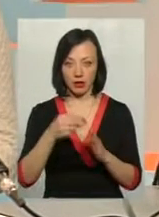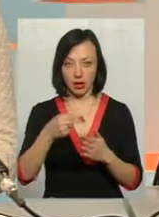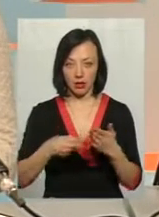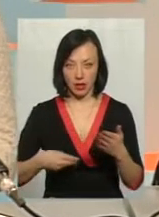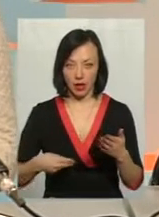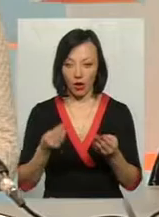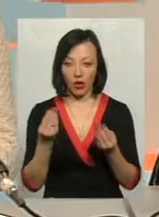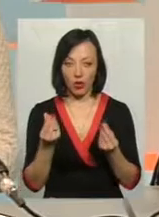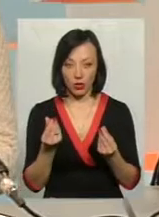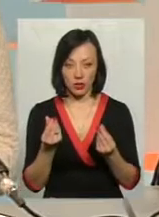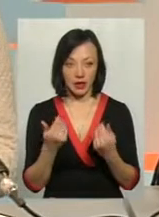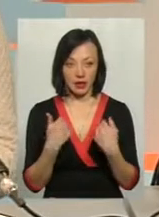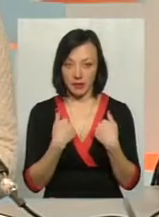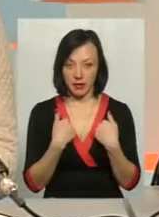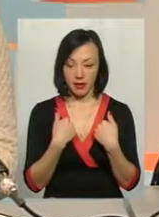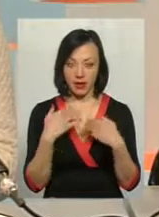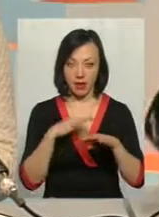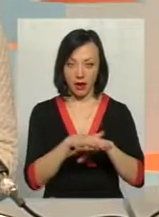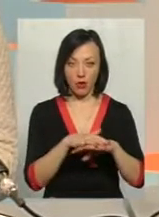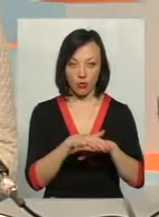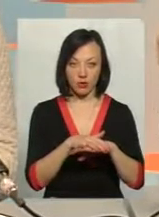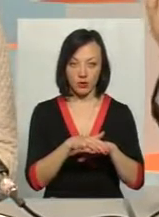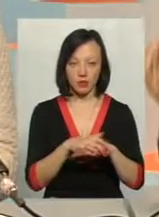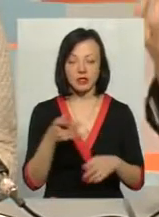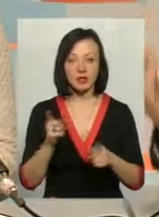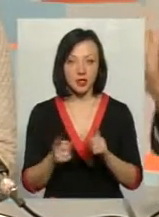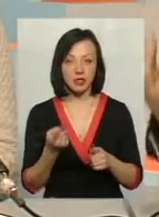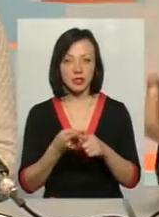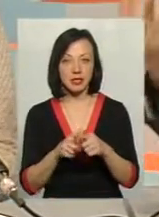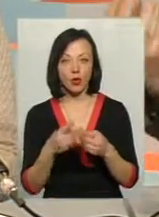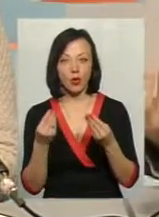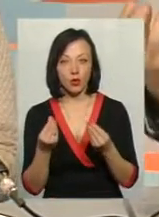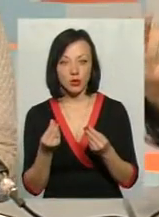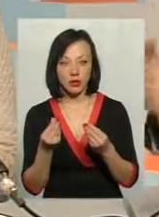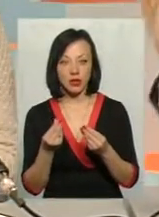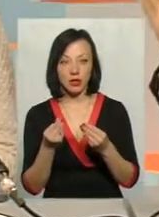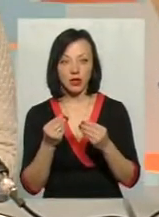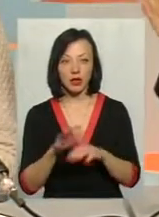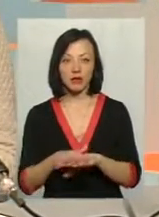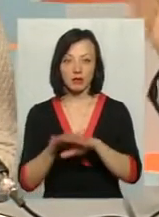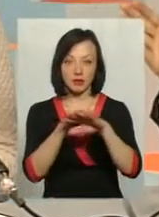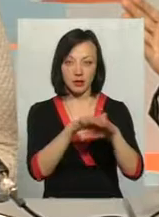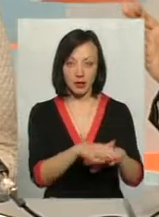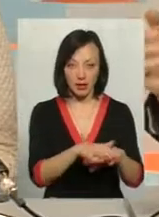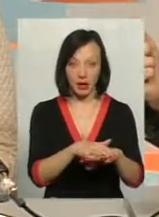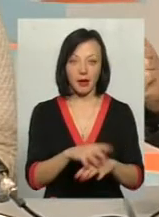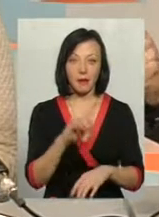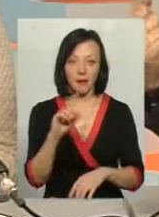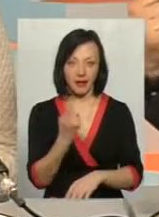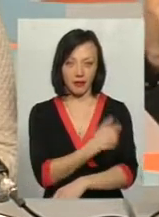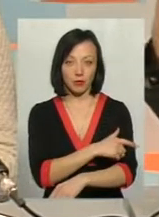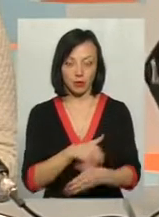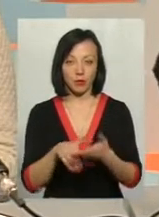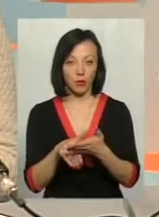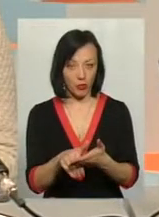ж ті кошти йдуть не мені на рахунок. Ну, звичайно, ці кошти йдуть на рахунок юридичної особи, якою є ЦПМСД.